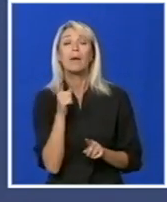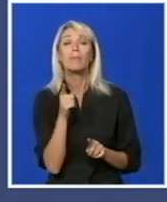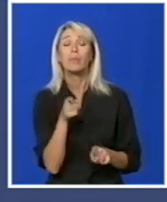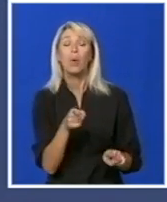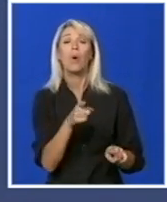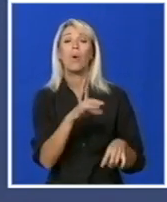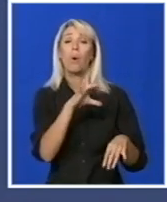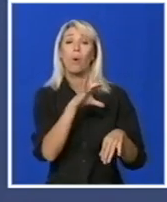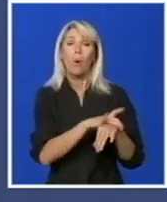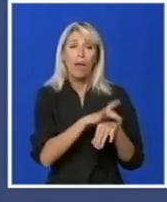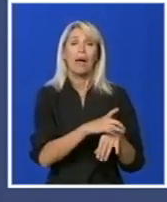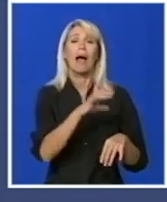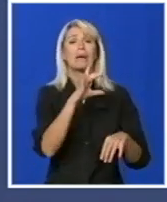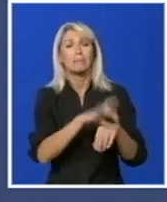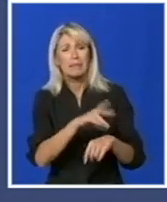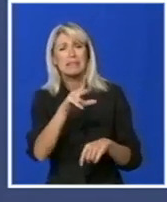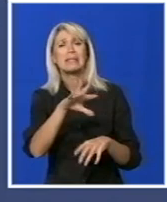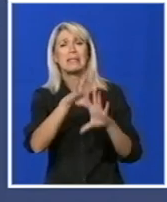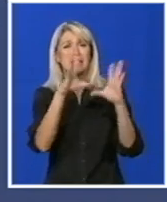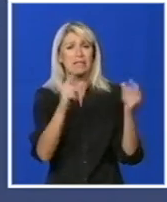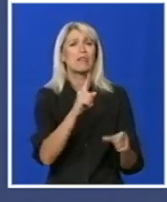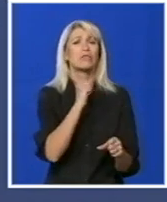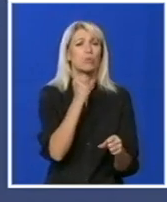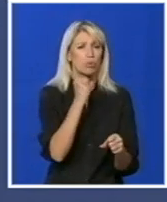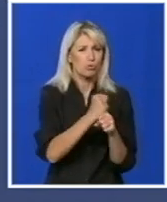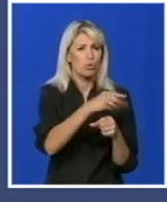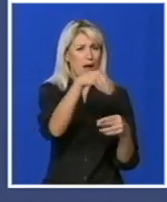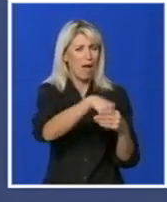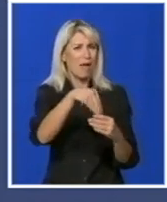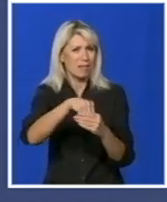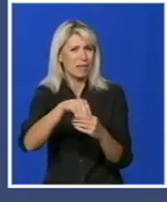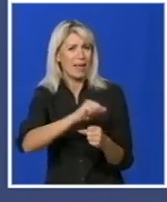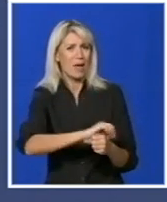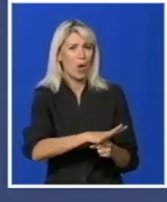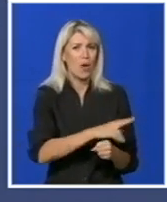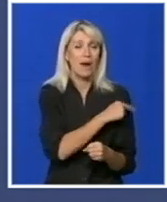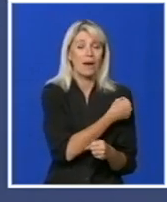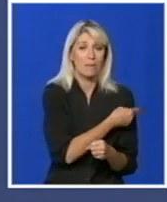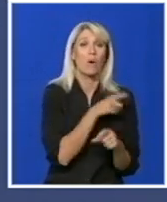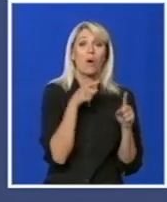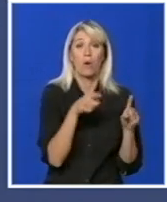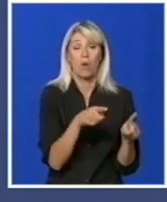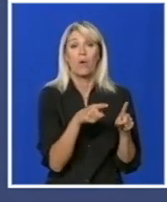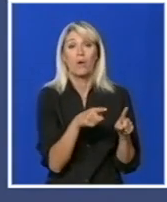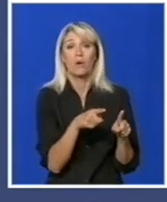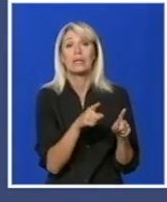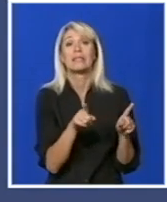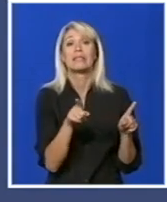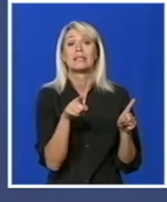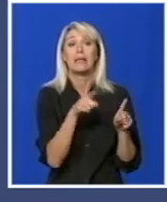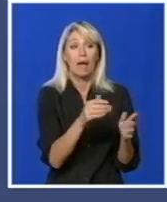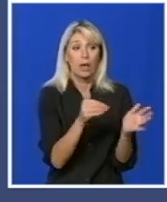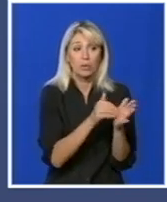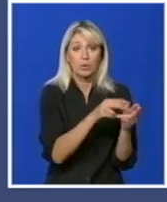stručnog kadra koji je učestvovao u lečenju COVID pacijenata neophodan i za lečenje